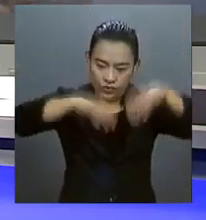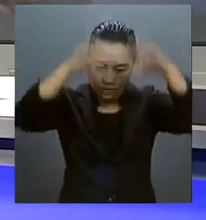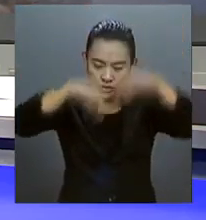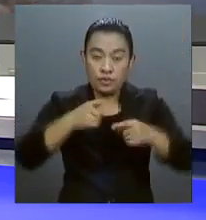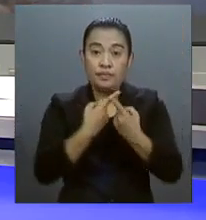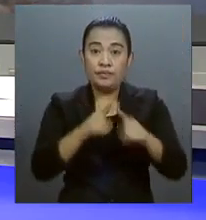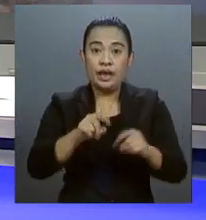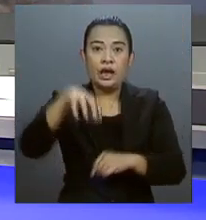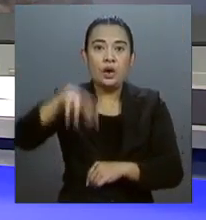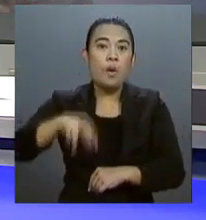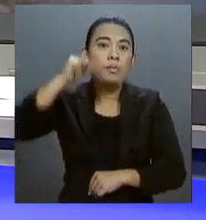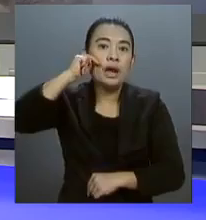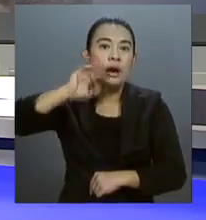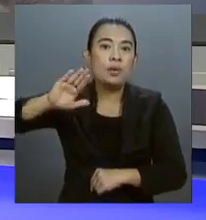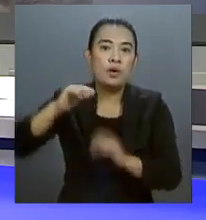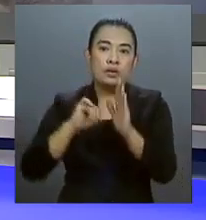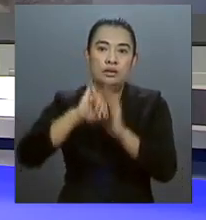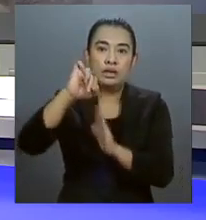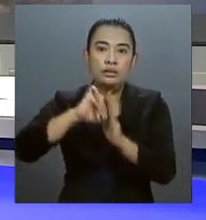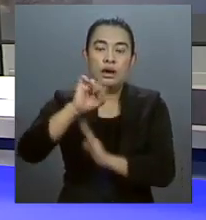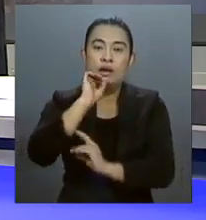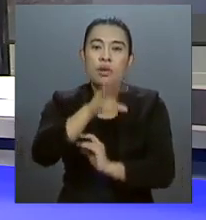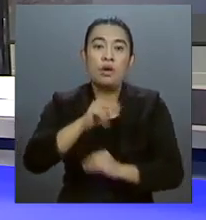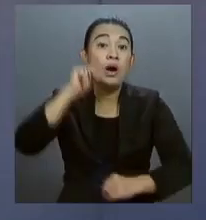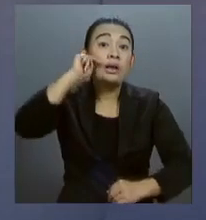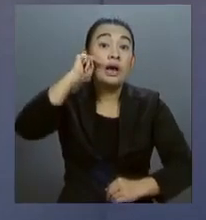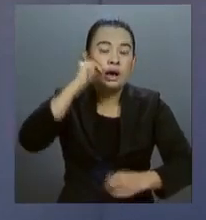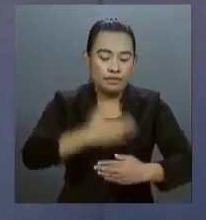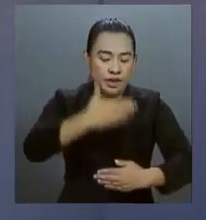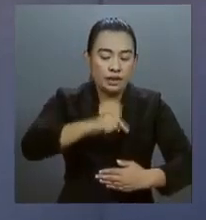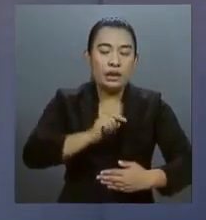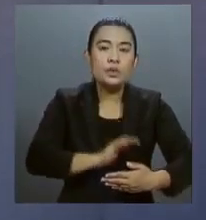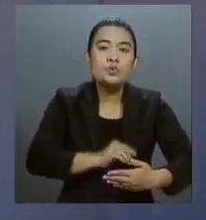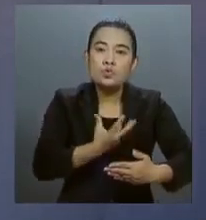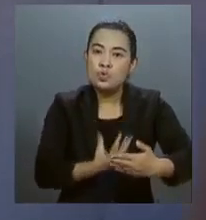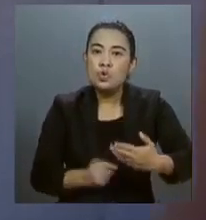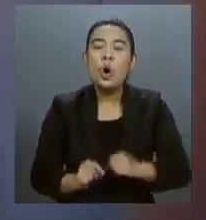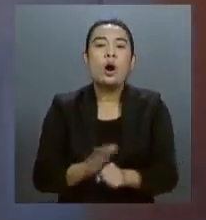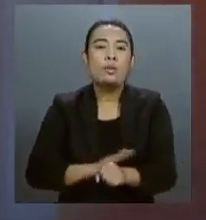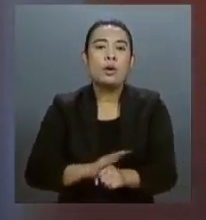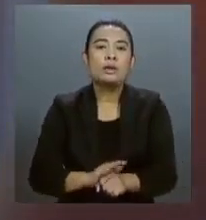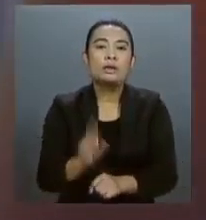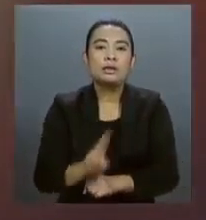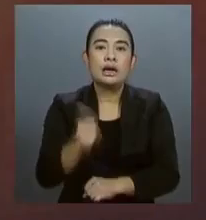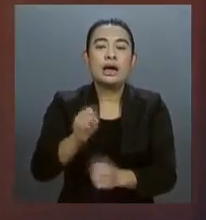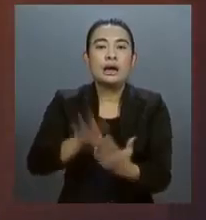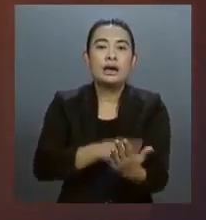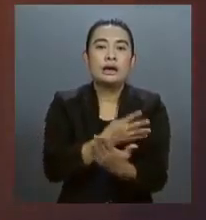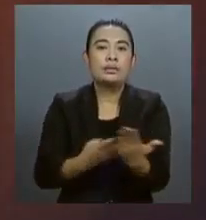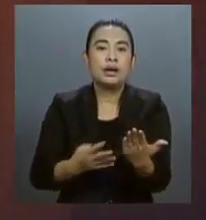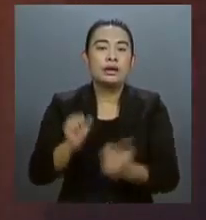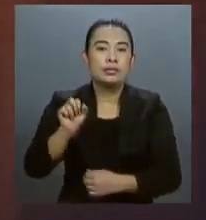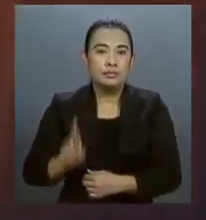านจังหวัดเชียงใหม่ก็ยืนยันค่ะว่าน้ำที่เหลืออยู่ในเขื่อนนั้นมีเพียงพอสำหรับการอุปโภคบริโภคและมีแผนสำรองเอาไว้แล้วค่ะ